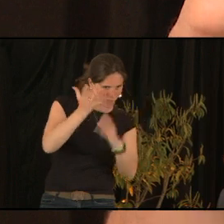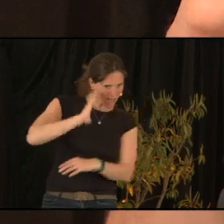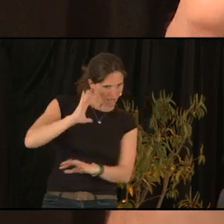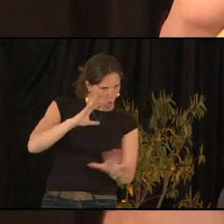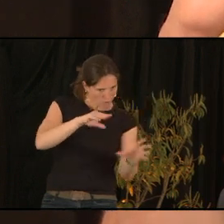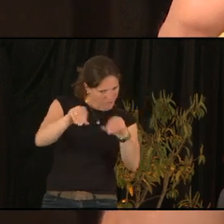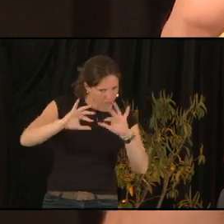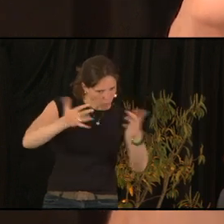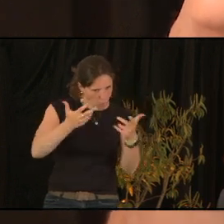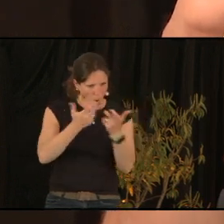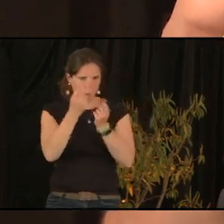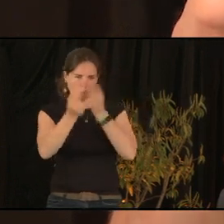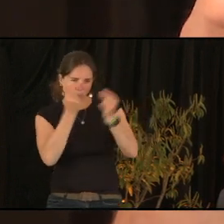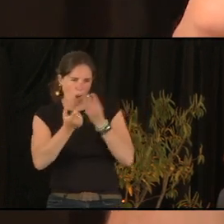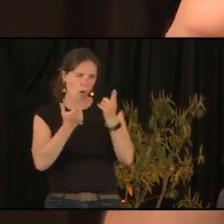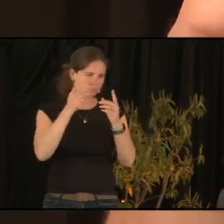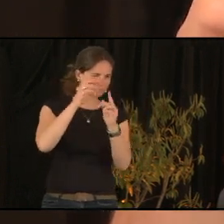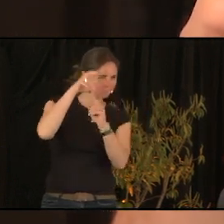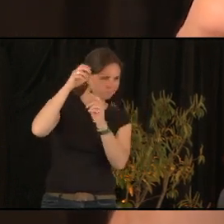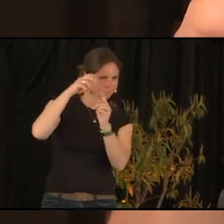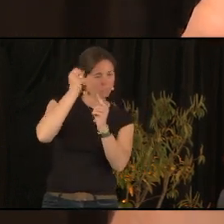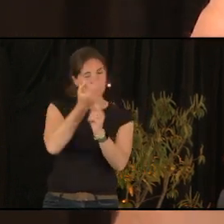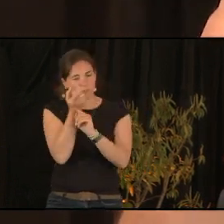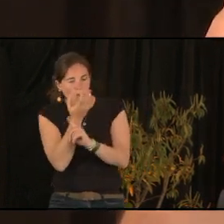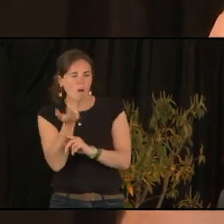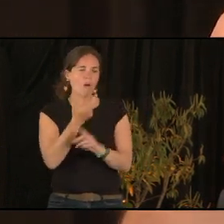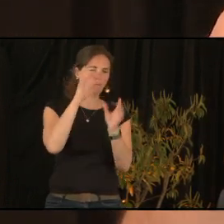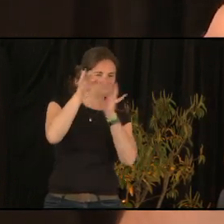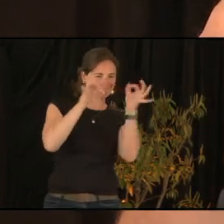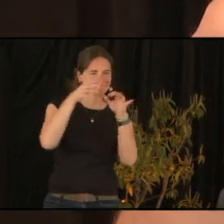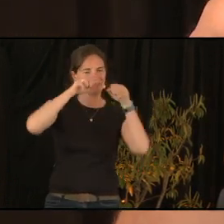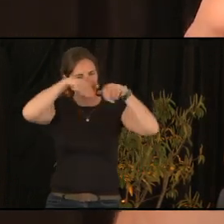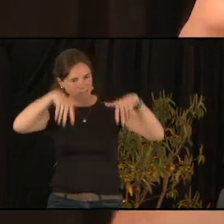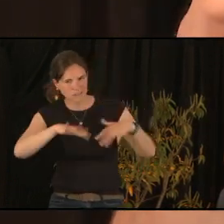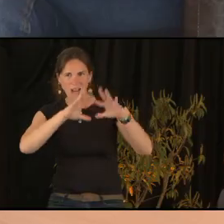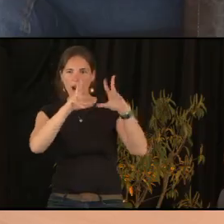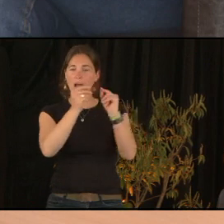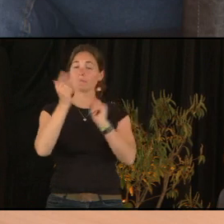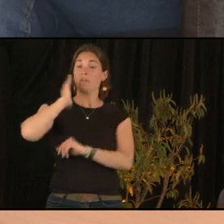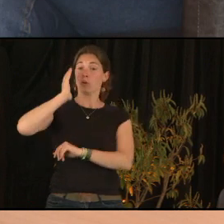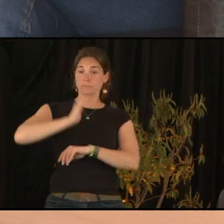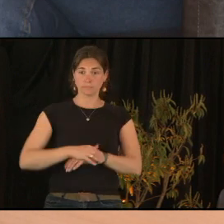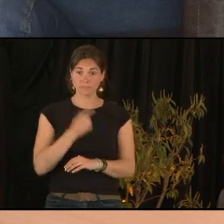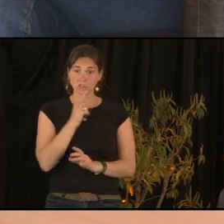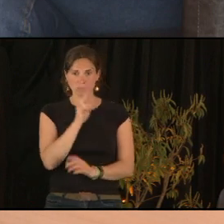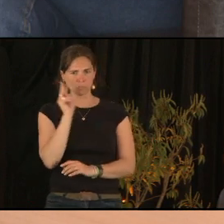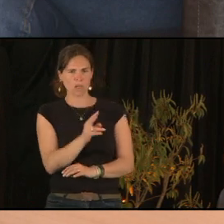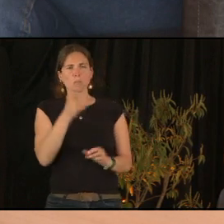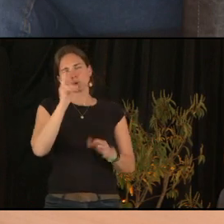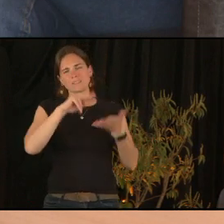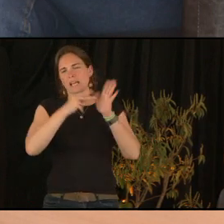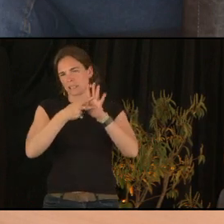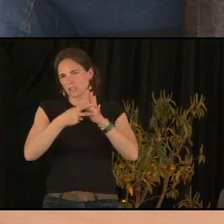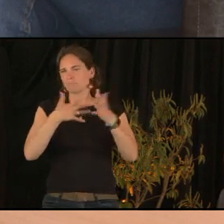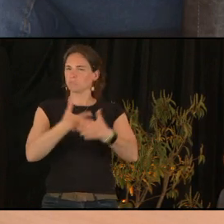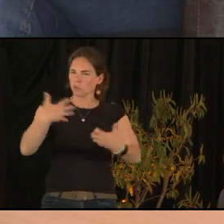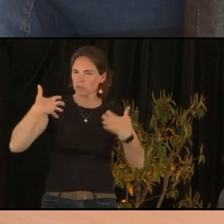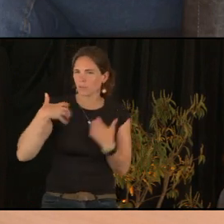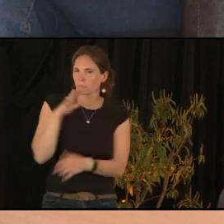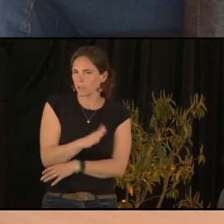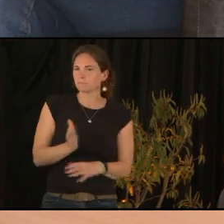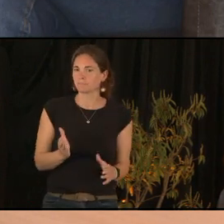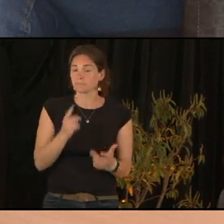avant, les pollens, les graines, les champignons, les racines, tout ça. Et donc, il a un rapport au monde assez technique, scientifique, et ce rapport au monde-là, en fait,